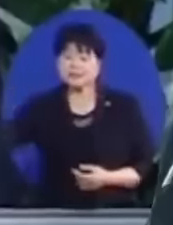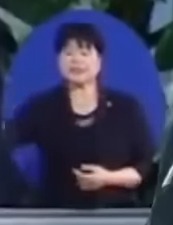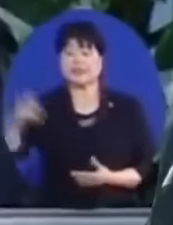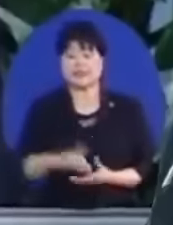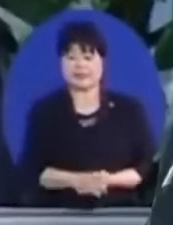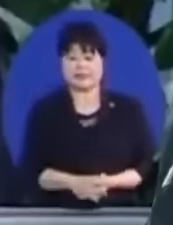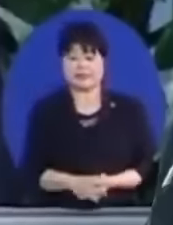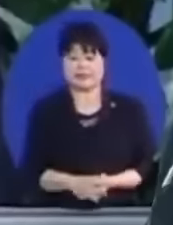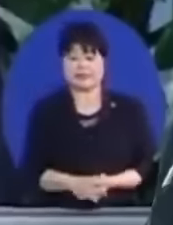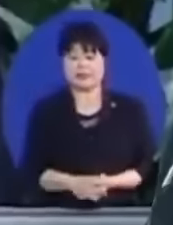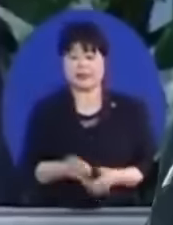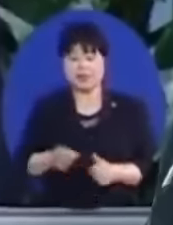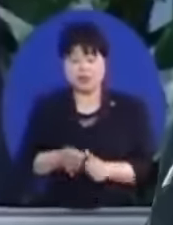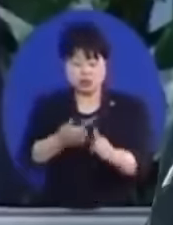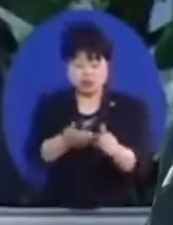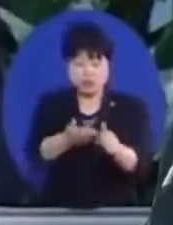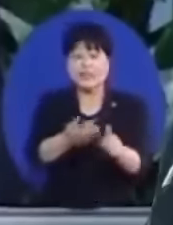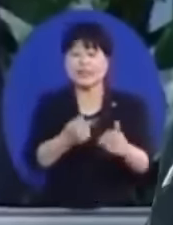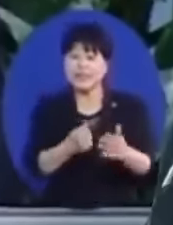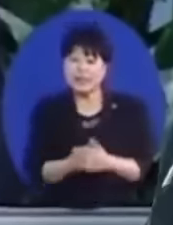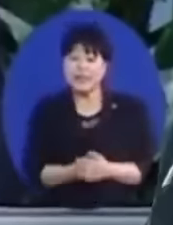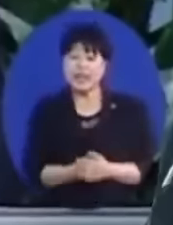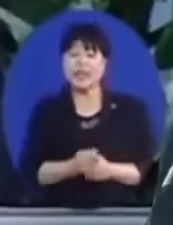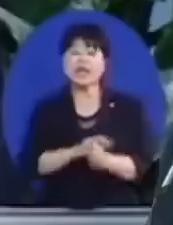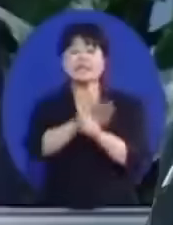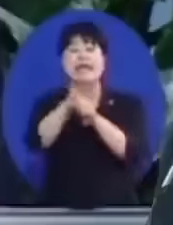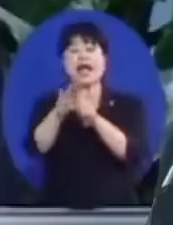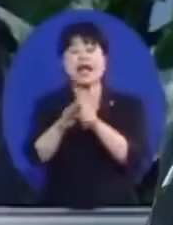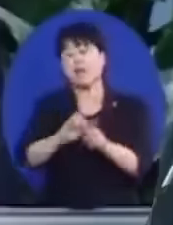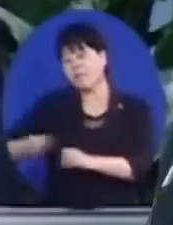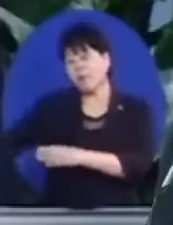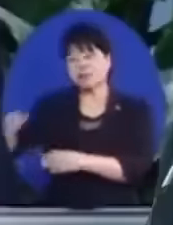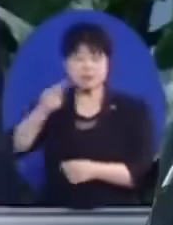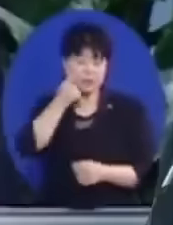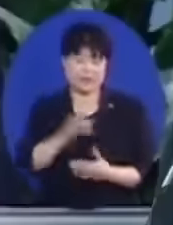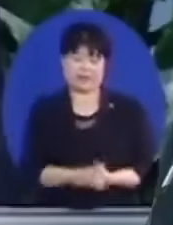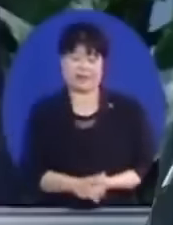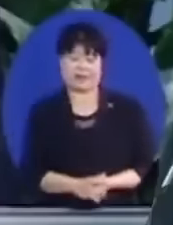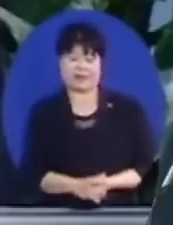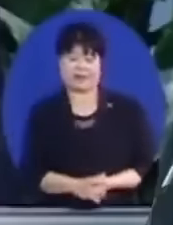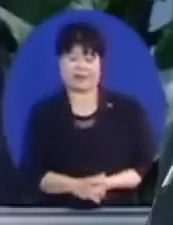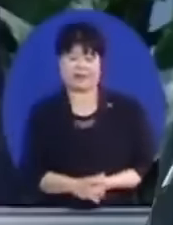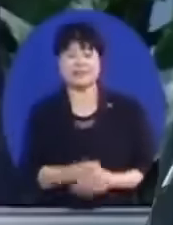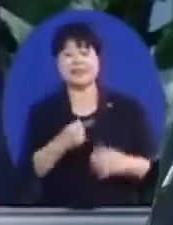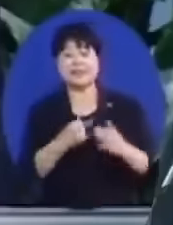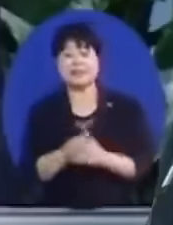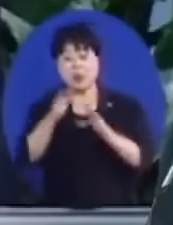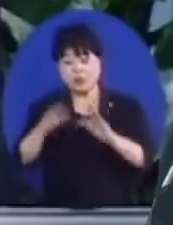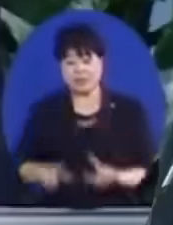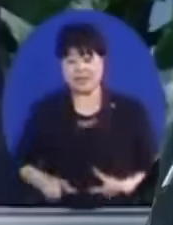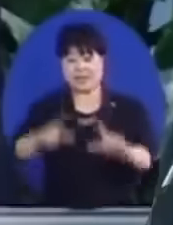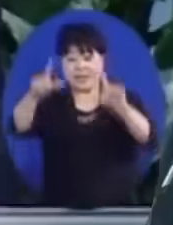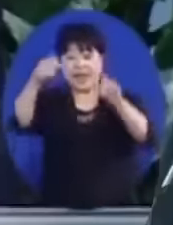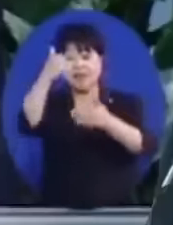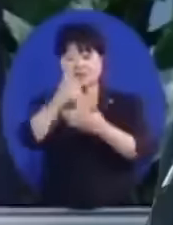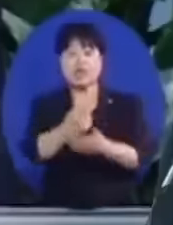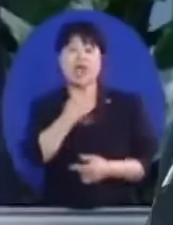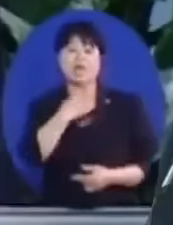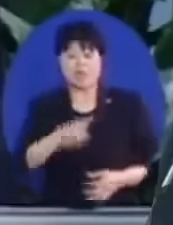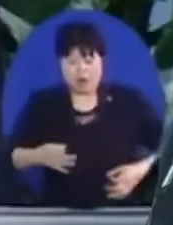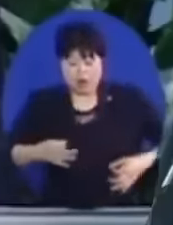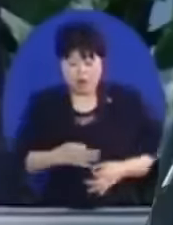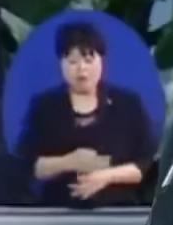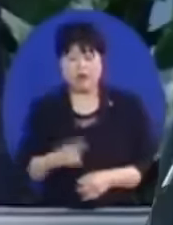크게 투자를 하고 난 다음에 그 사랑을 버릴 수가 없는 것입니다. 이러므로 오늘날 우리가 죄를 짓고